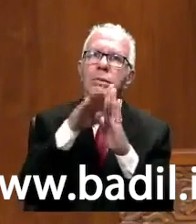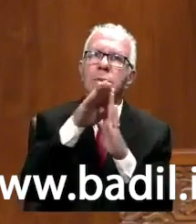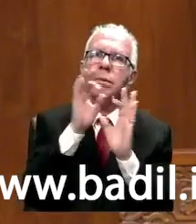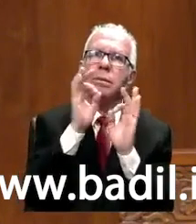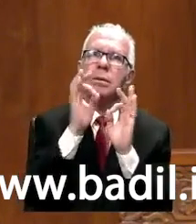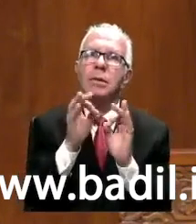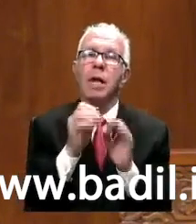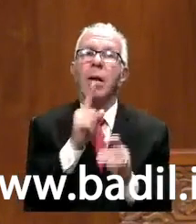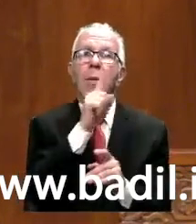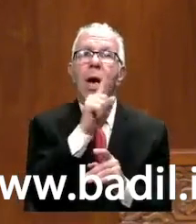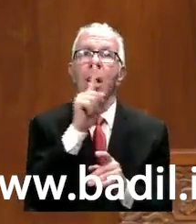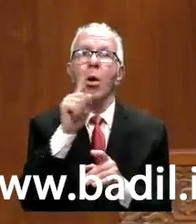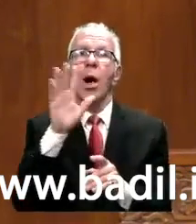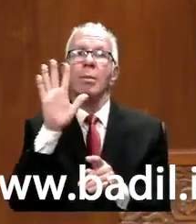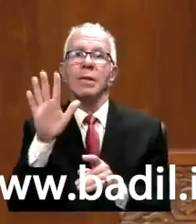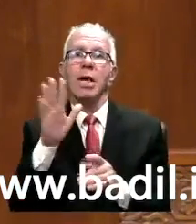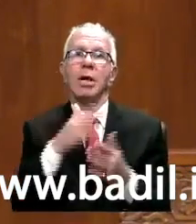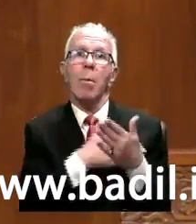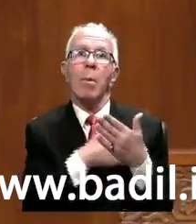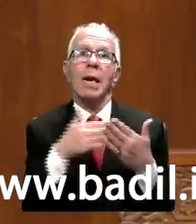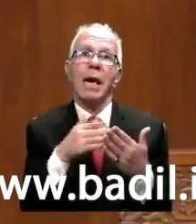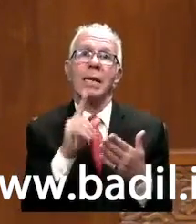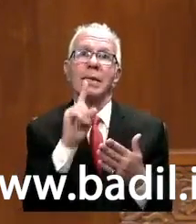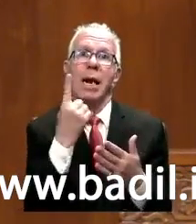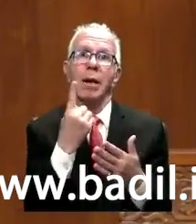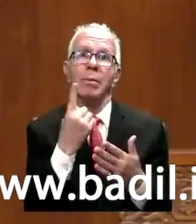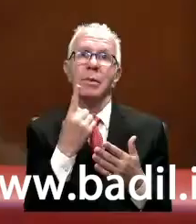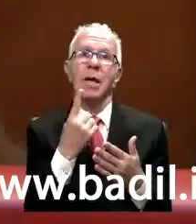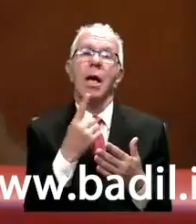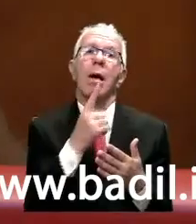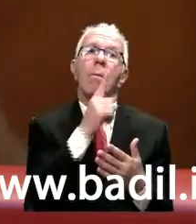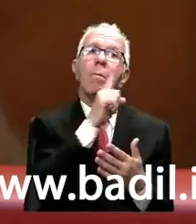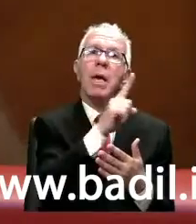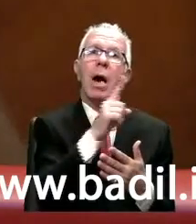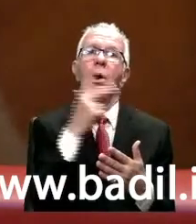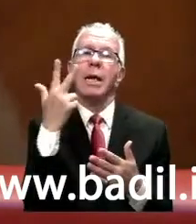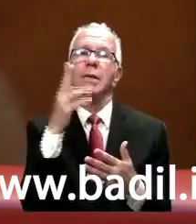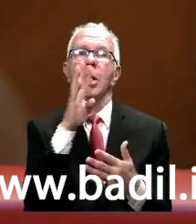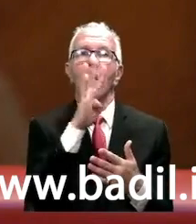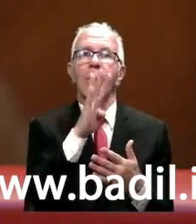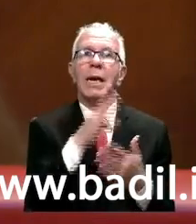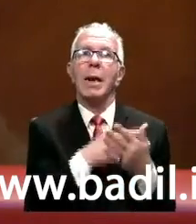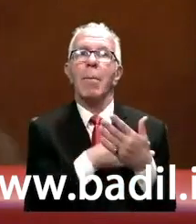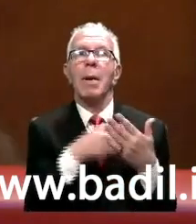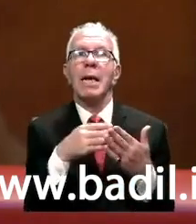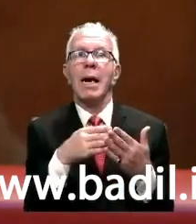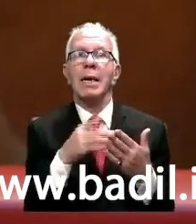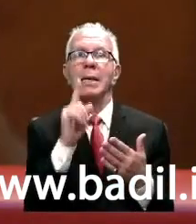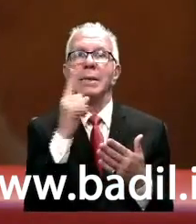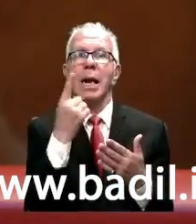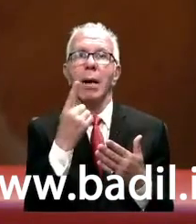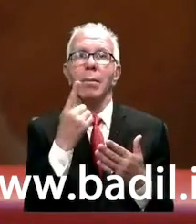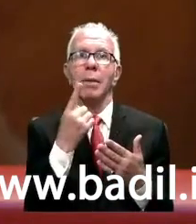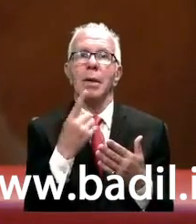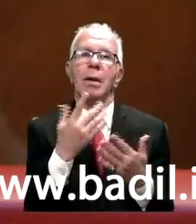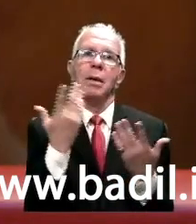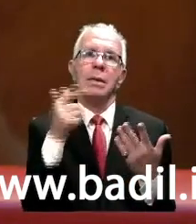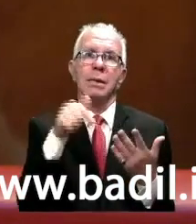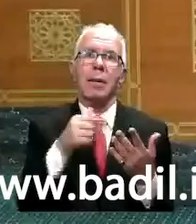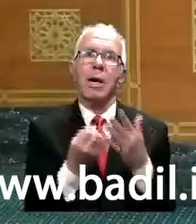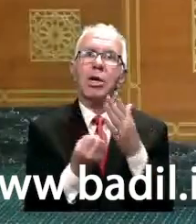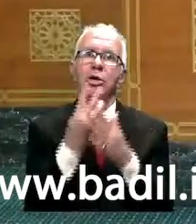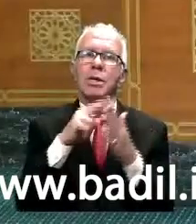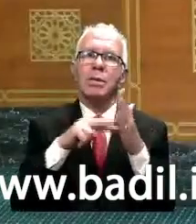من 115 المليار درهم الى 143 مليار ديال الدرهم وقد همت التعديلات المحدثه